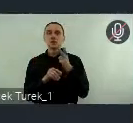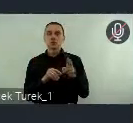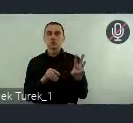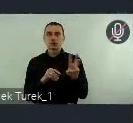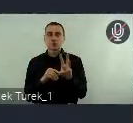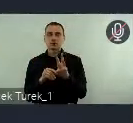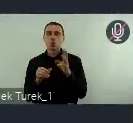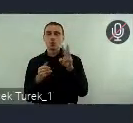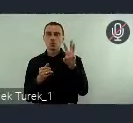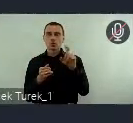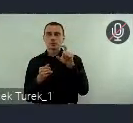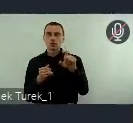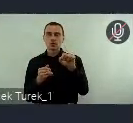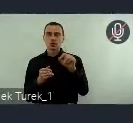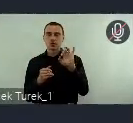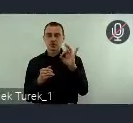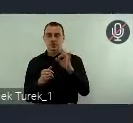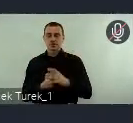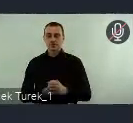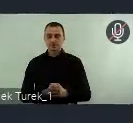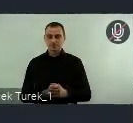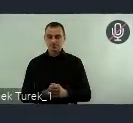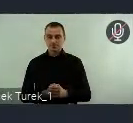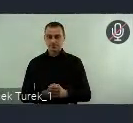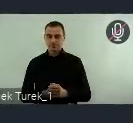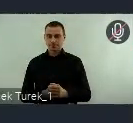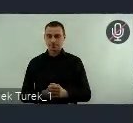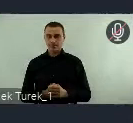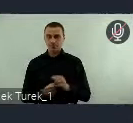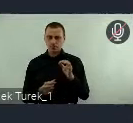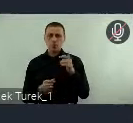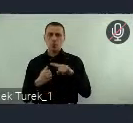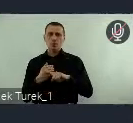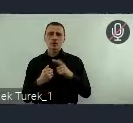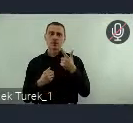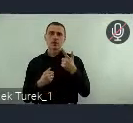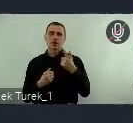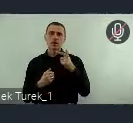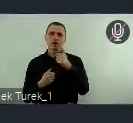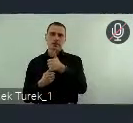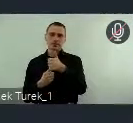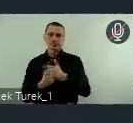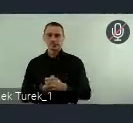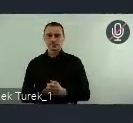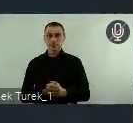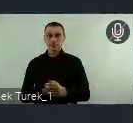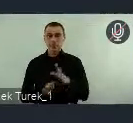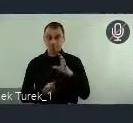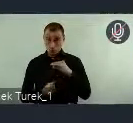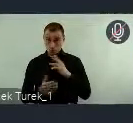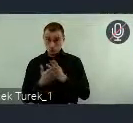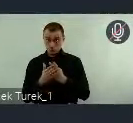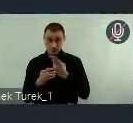wcag2 chwili obecnej w o numerze 21 wcag2 jeden może część z was już się w całe kiedyś zetknęła